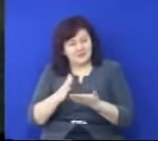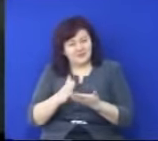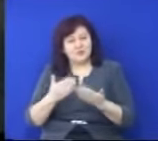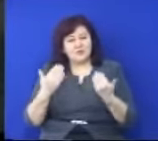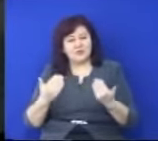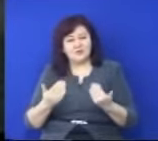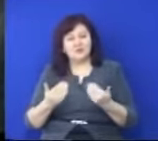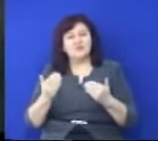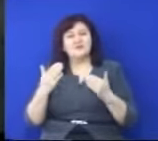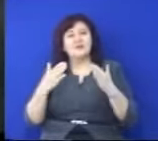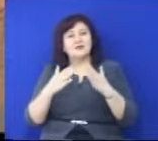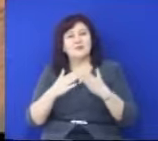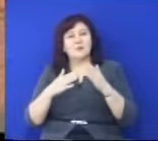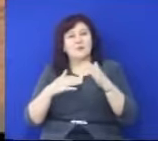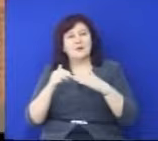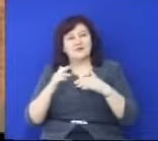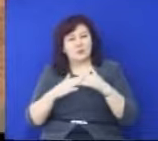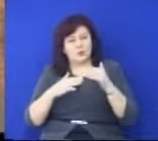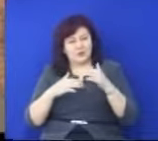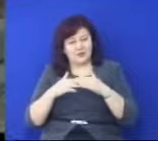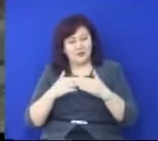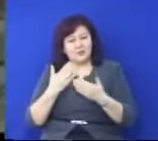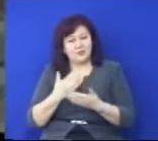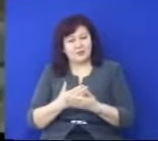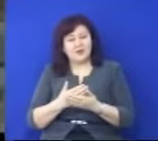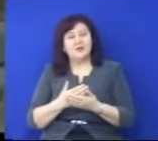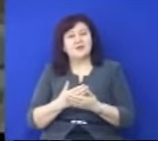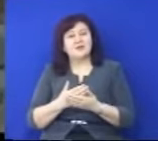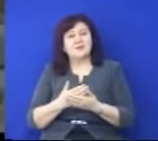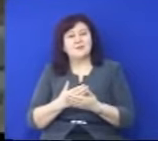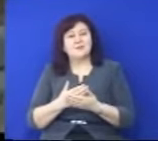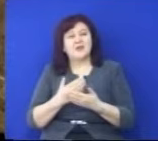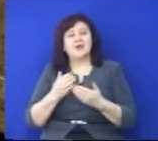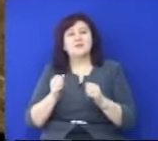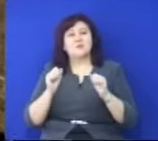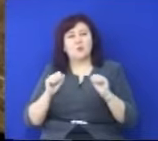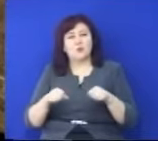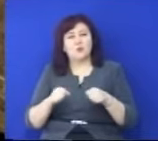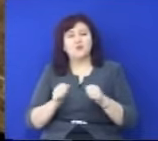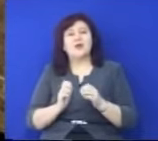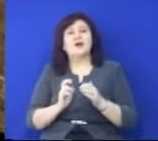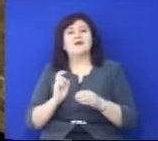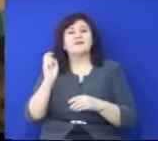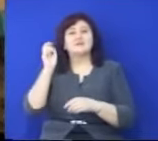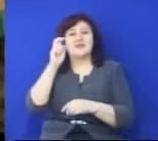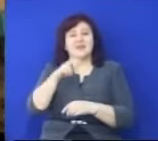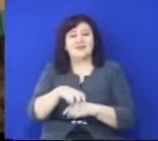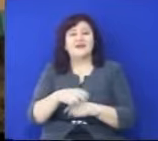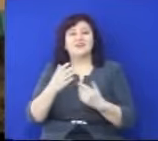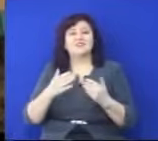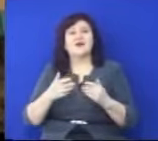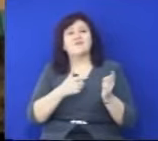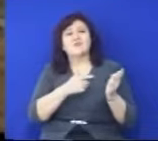салынған нысандарды толықтай дайын күйінде өткізетіндіктен салымшылар даяр үйге кіретін болады. Эльмира Жүсінбекқызы, Серік